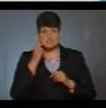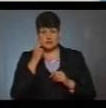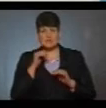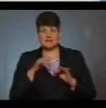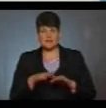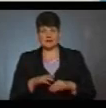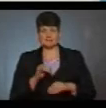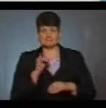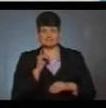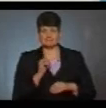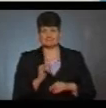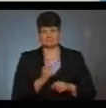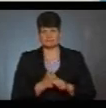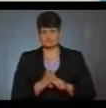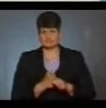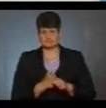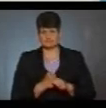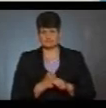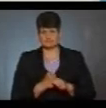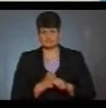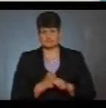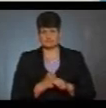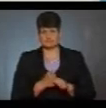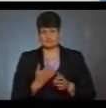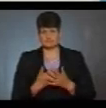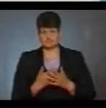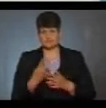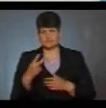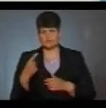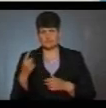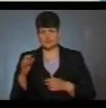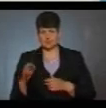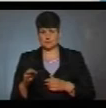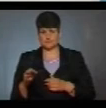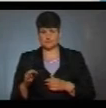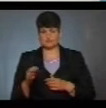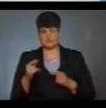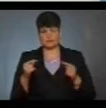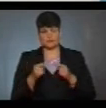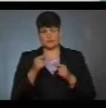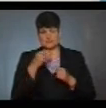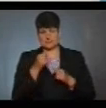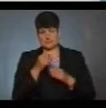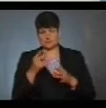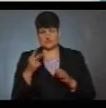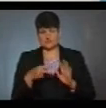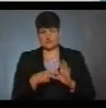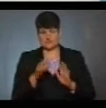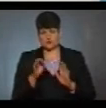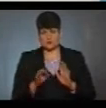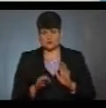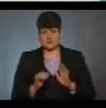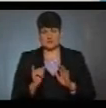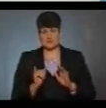як незадовільну. Майже 21%, не визначилися 27%